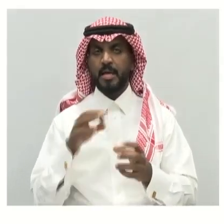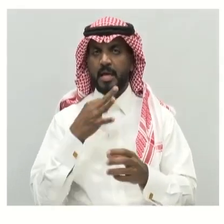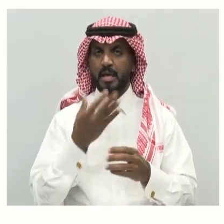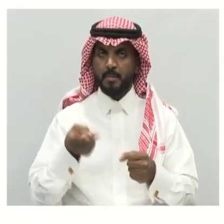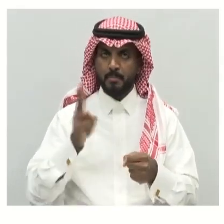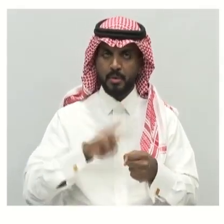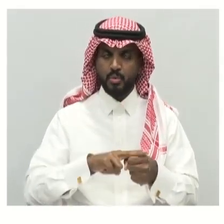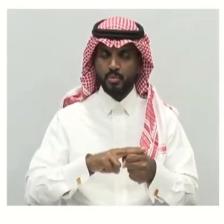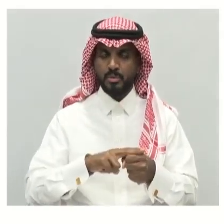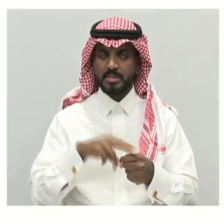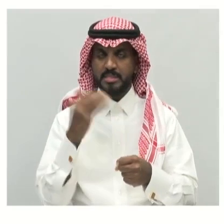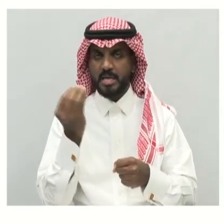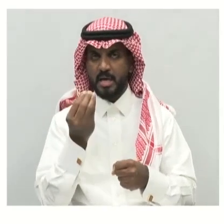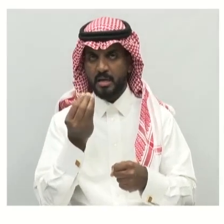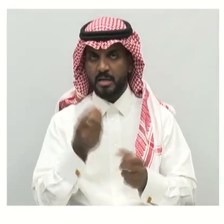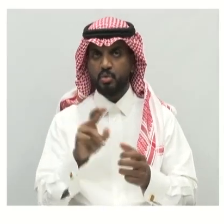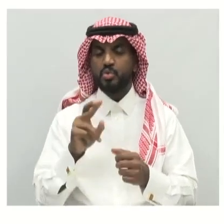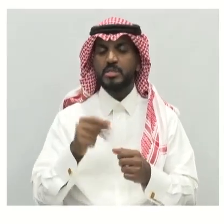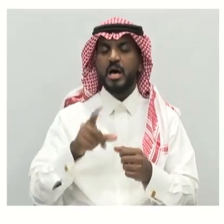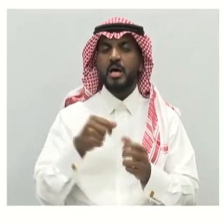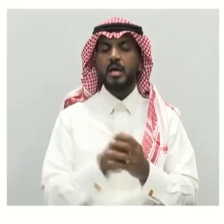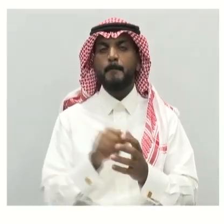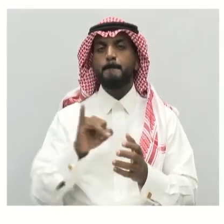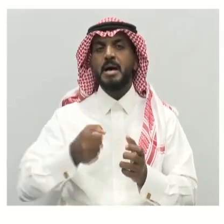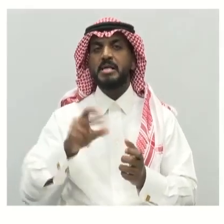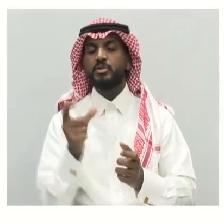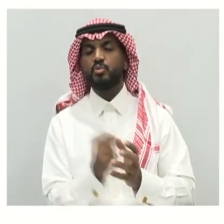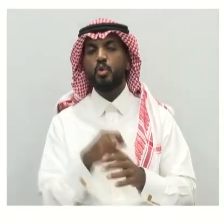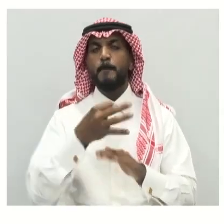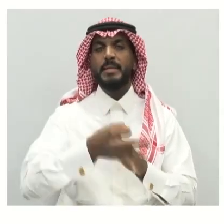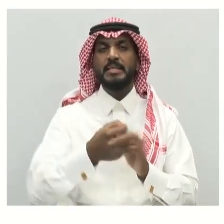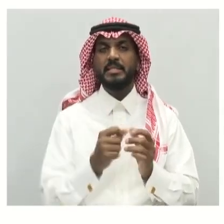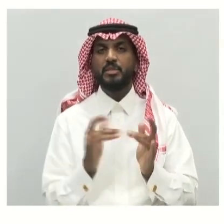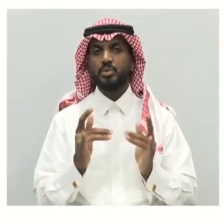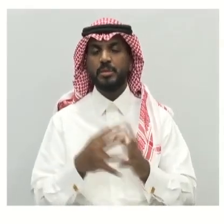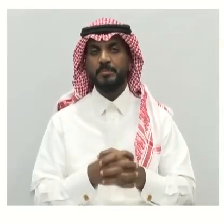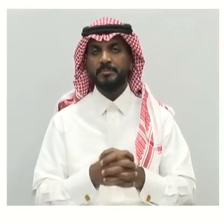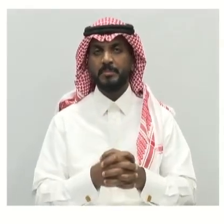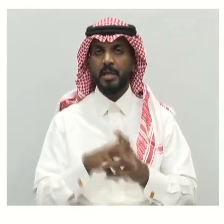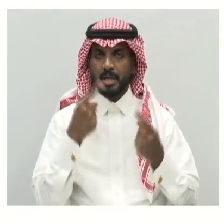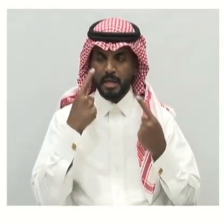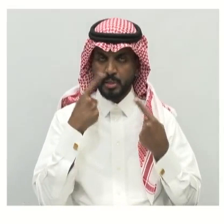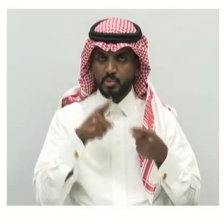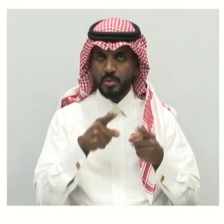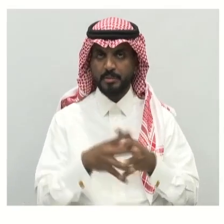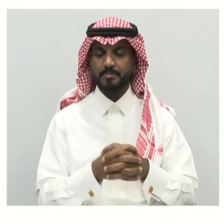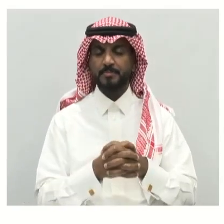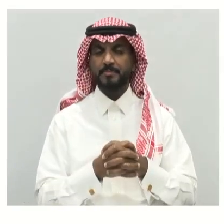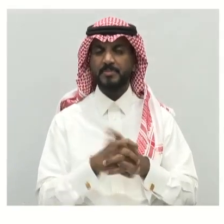اخرى زار مازن مدينه جده الان ركزوا جيدا